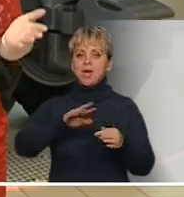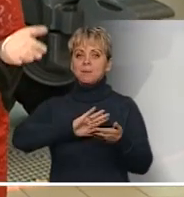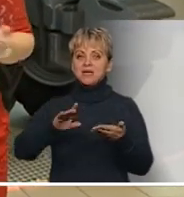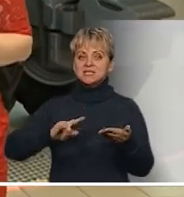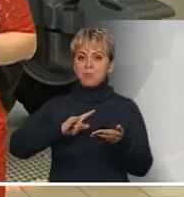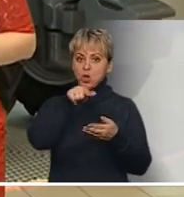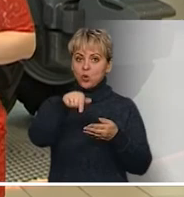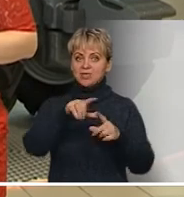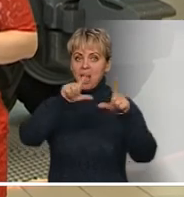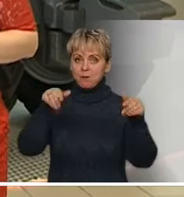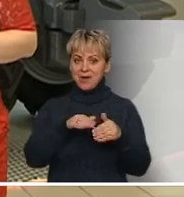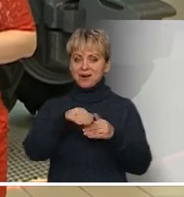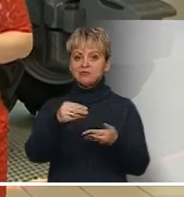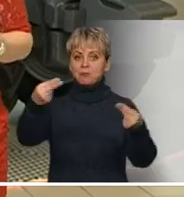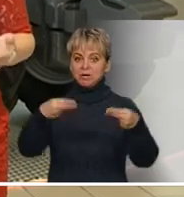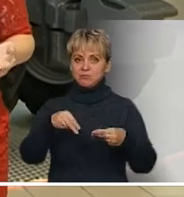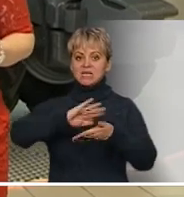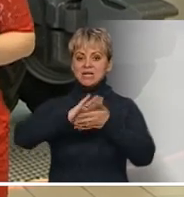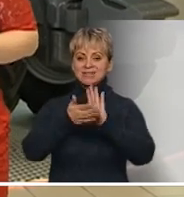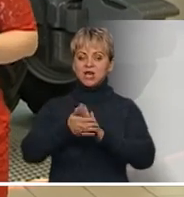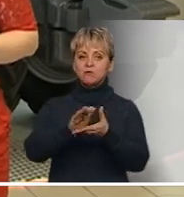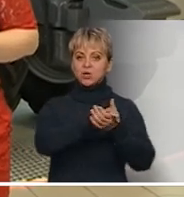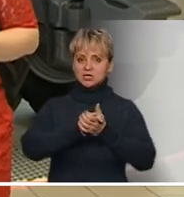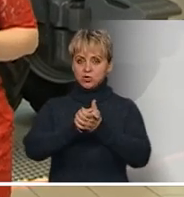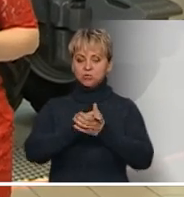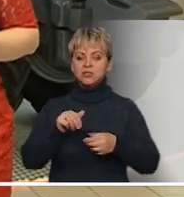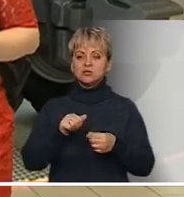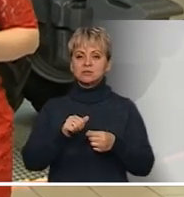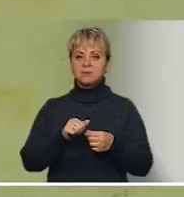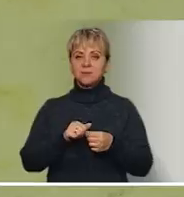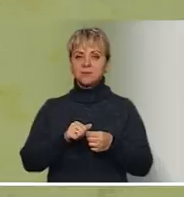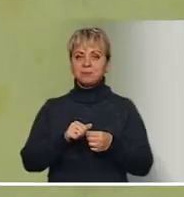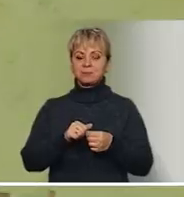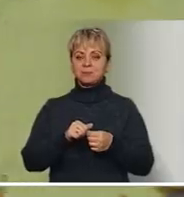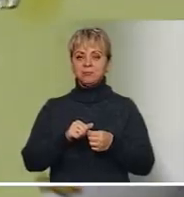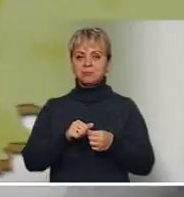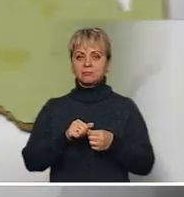применением беспилотных летательных аппаратов, подписали договор о сотрудничестве.